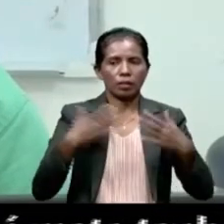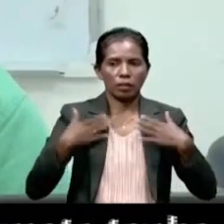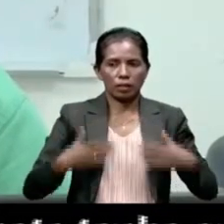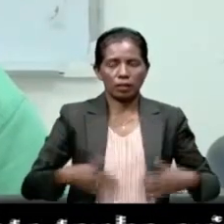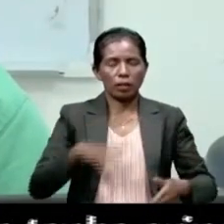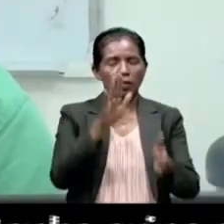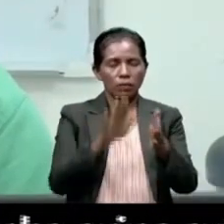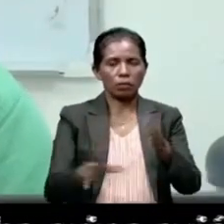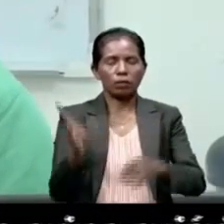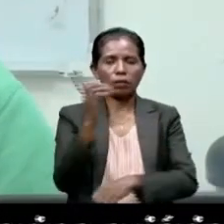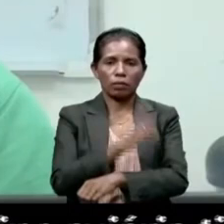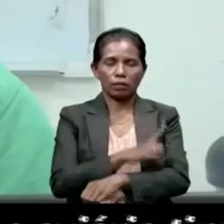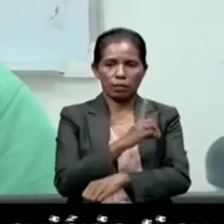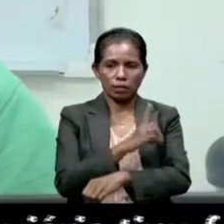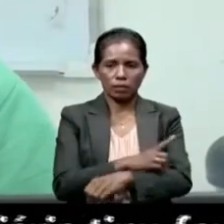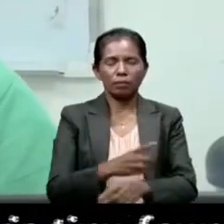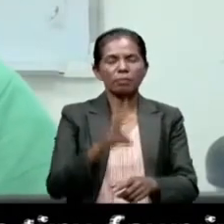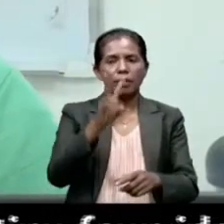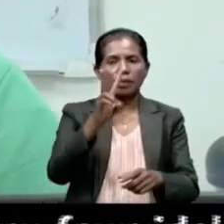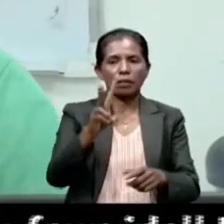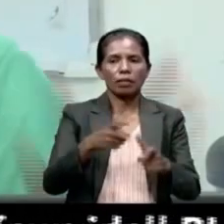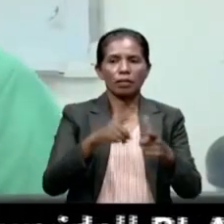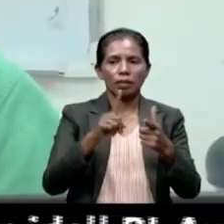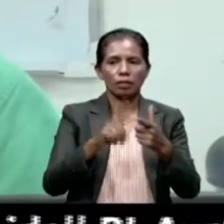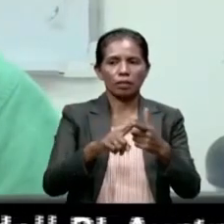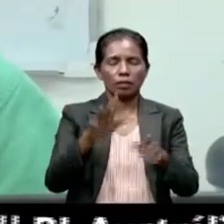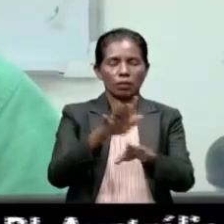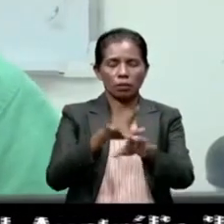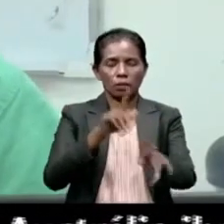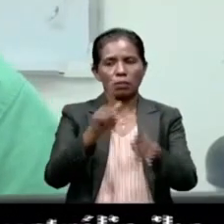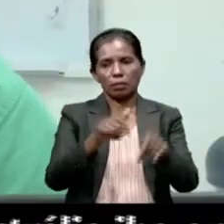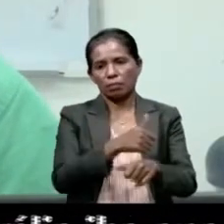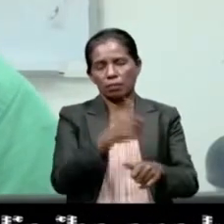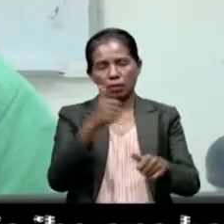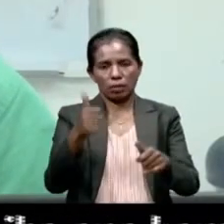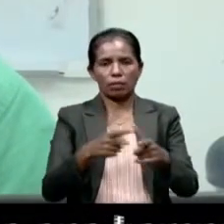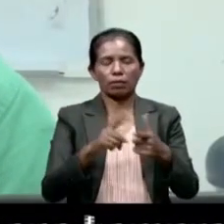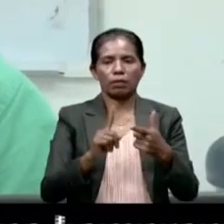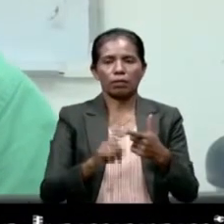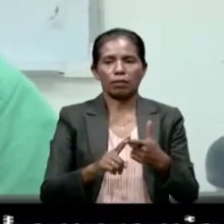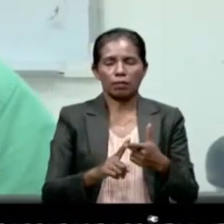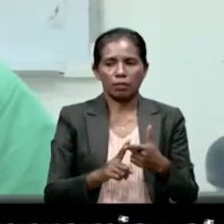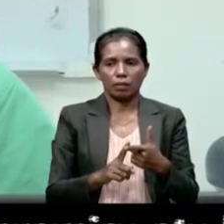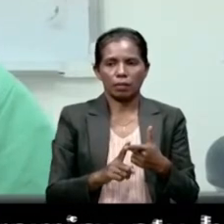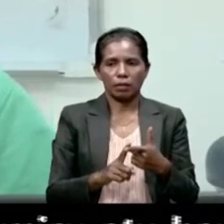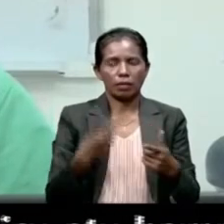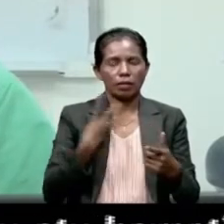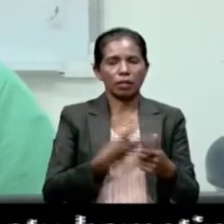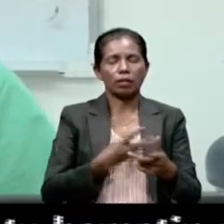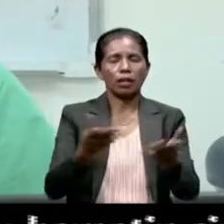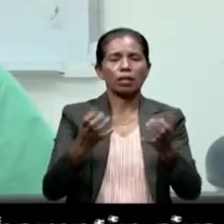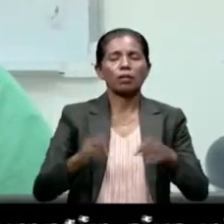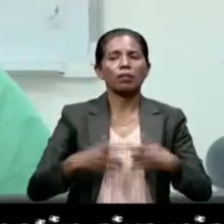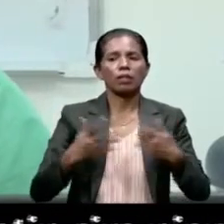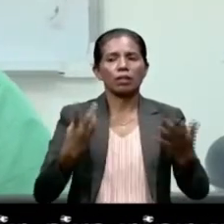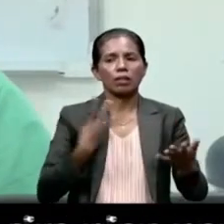loron. Segundo man ni continua bel hara ita masira. Ida ne ma hara ita ne preocupa sa. Anto ita ne hakarak na nusa,